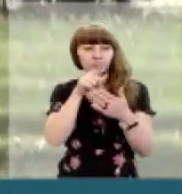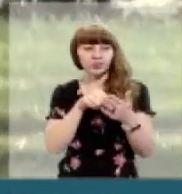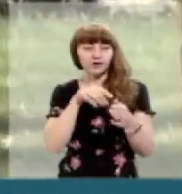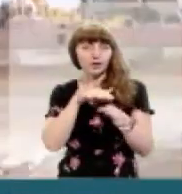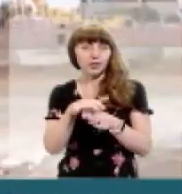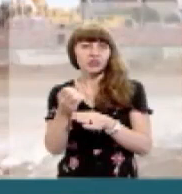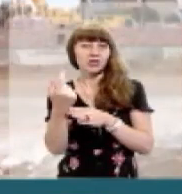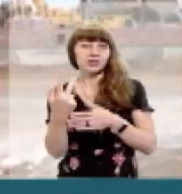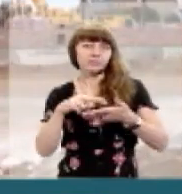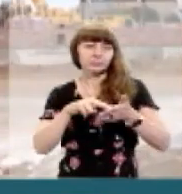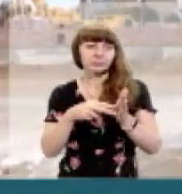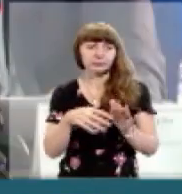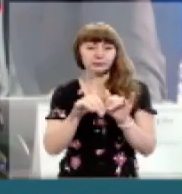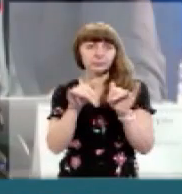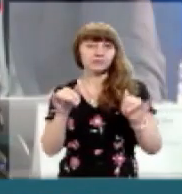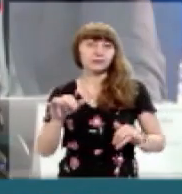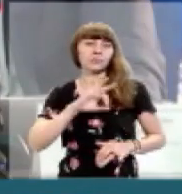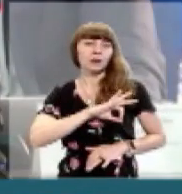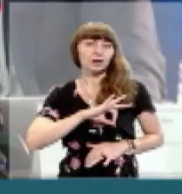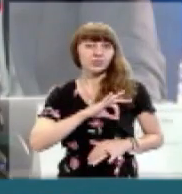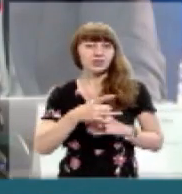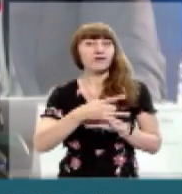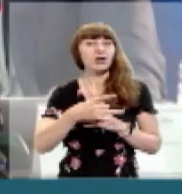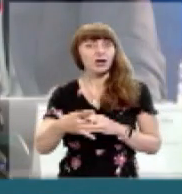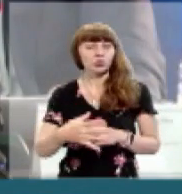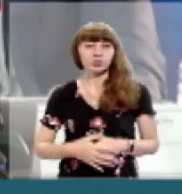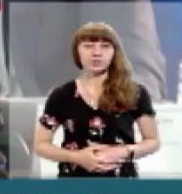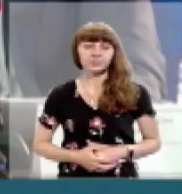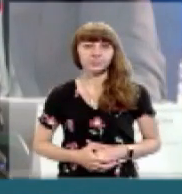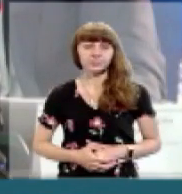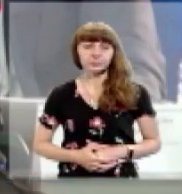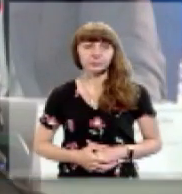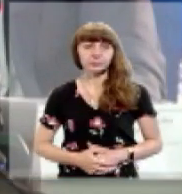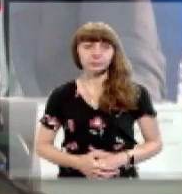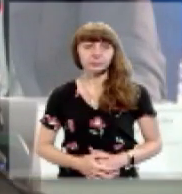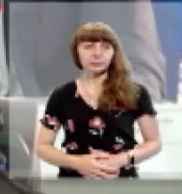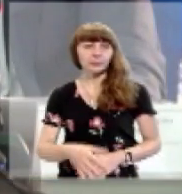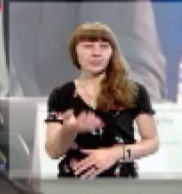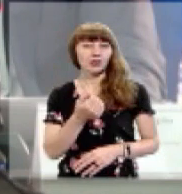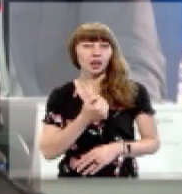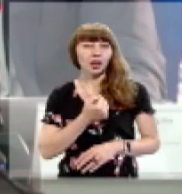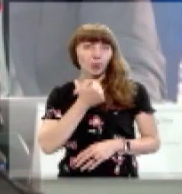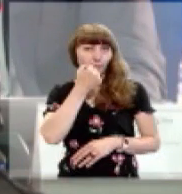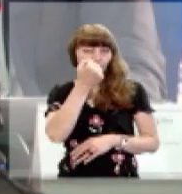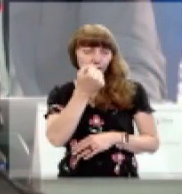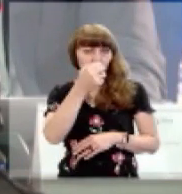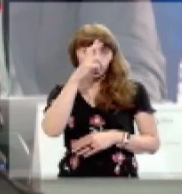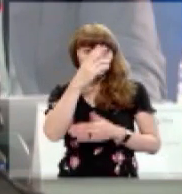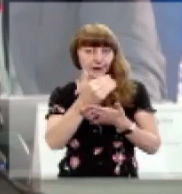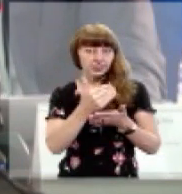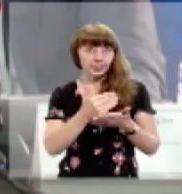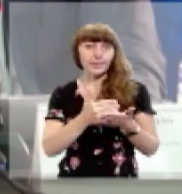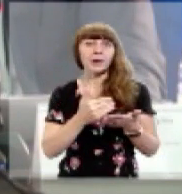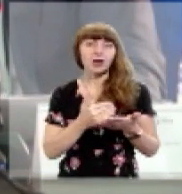бойынша бір қатар жобалар жүзеге асырылды. Көрсеткіштерге тоқталатын болсақ, Қарабалық ауданында жыл басынан бері өнеркәсіп